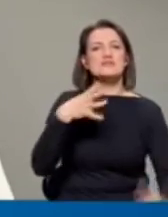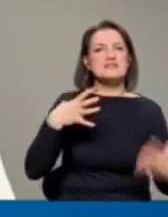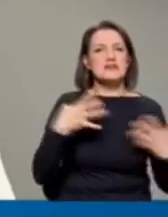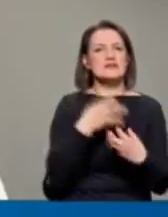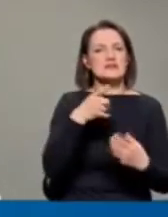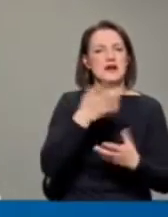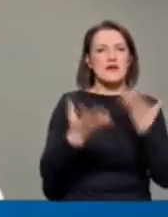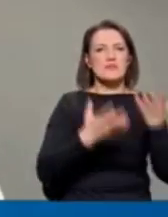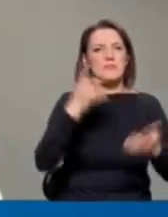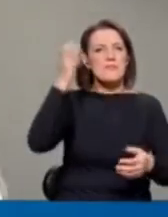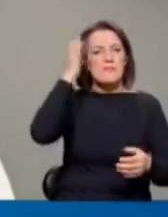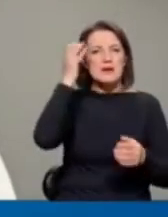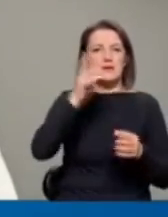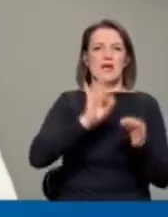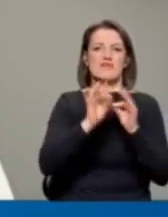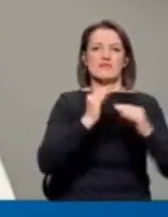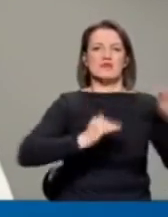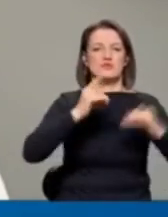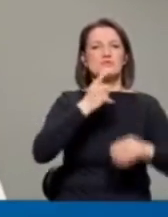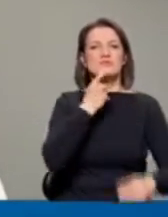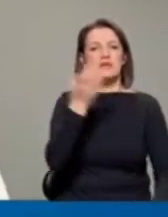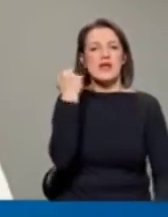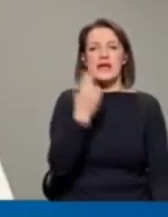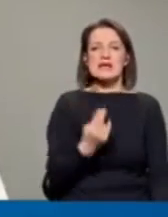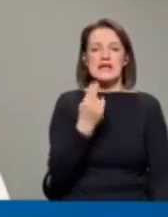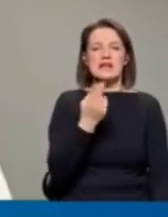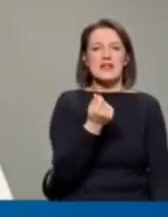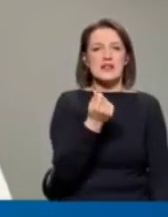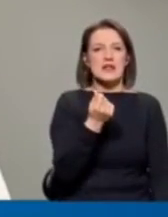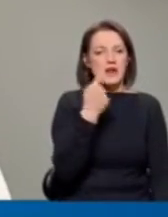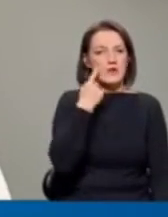kaynaklı bir enflasyona karşı karşıya o